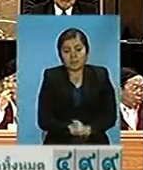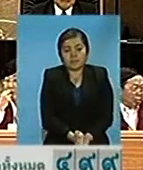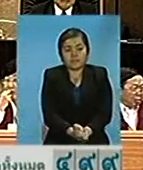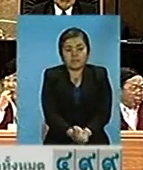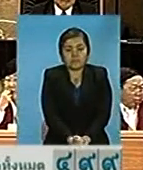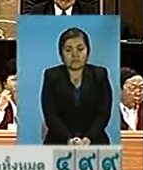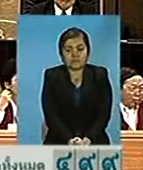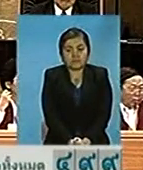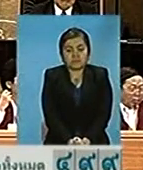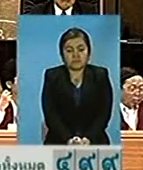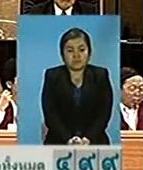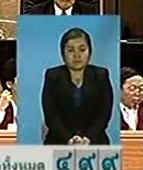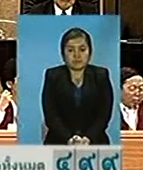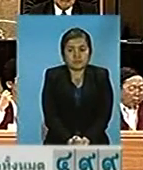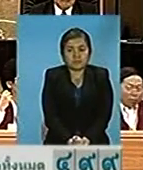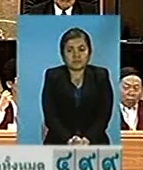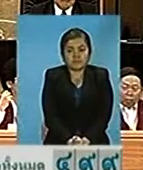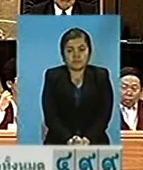เดี๋ยวจะได้วัดใจครับจะได้วัดใจกัน